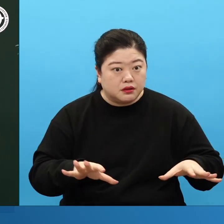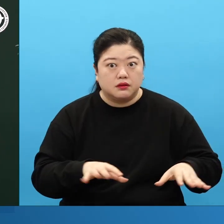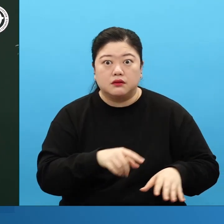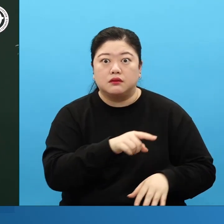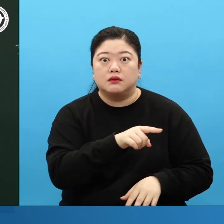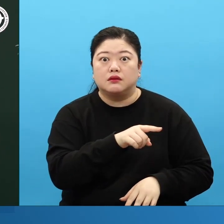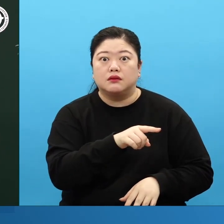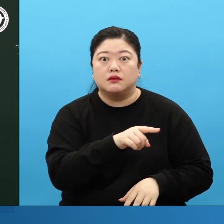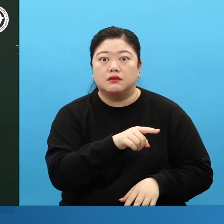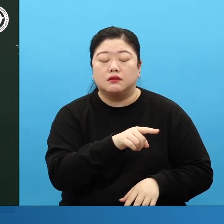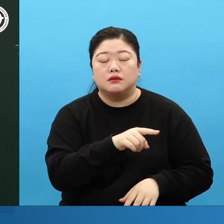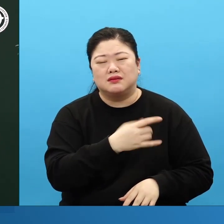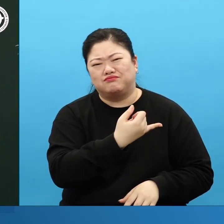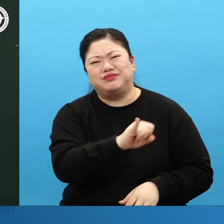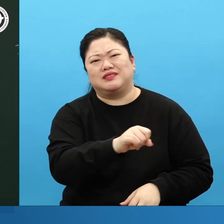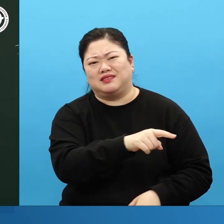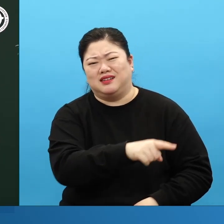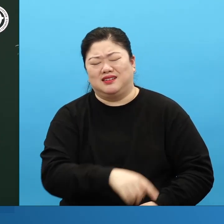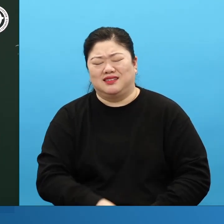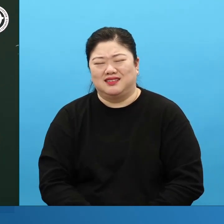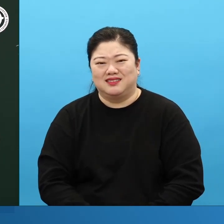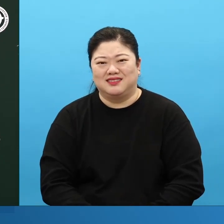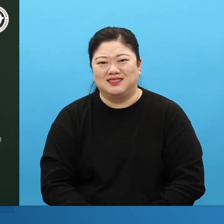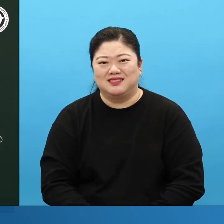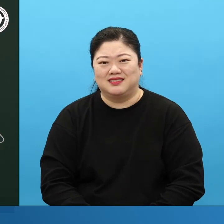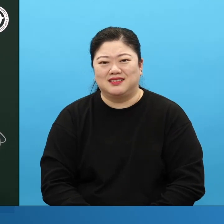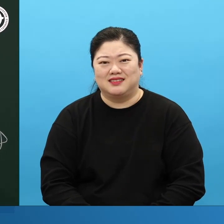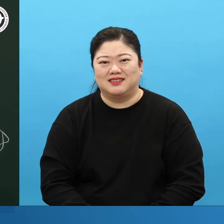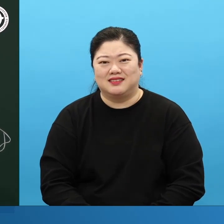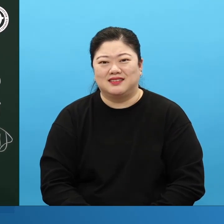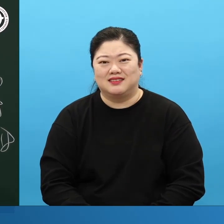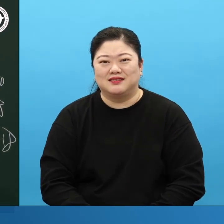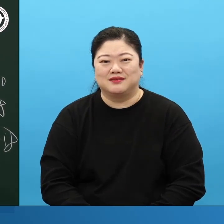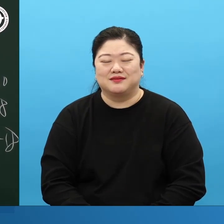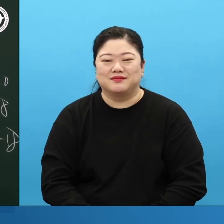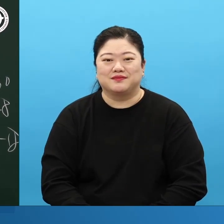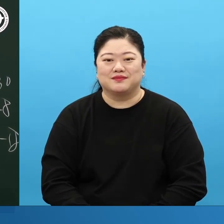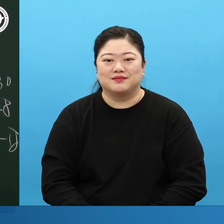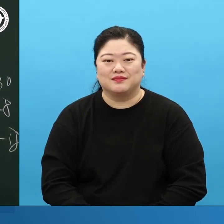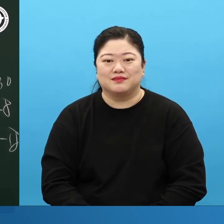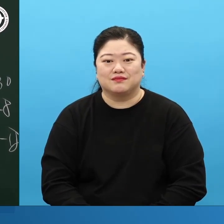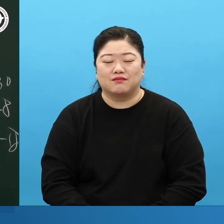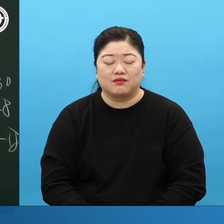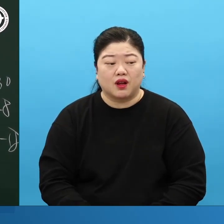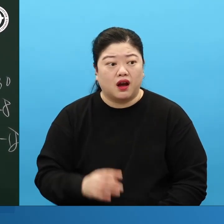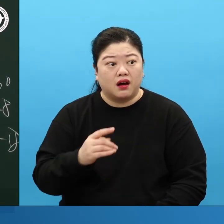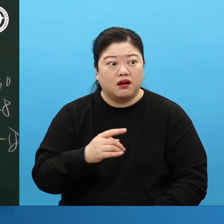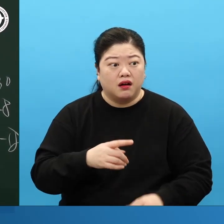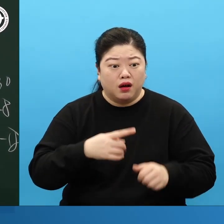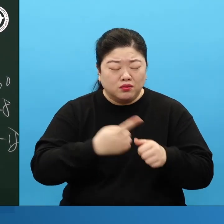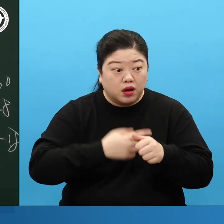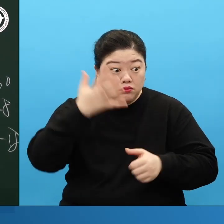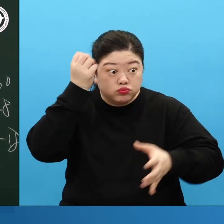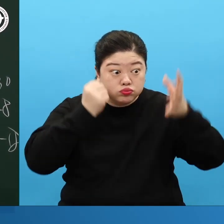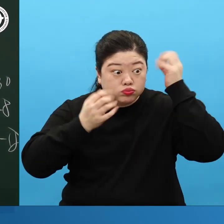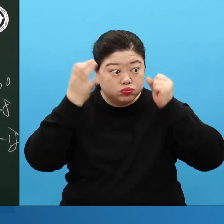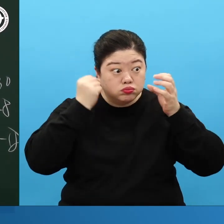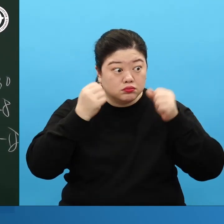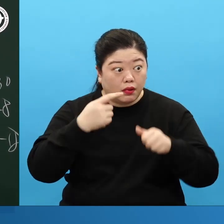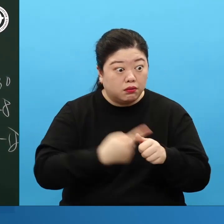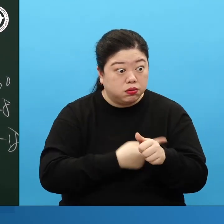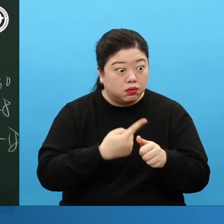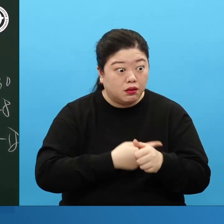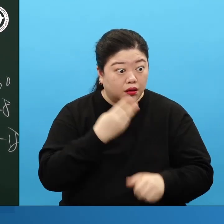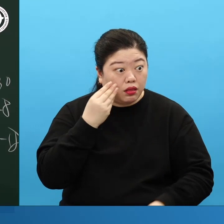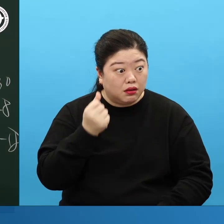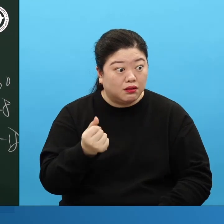금방 배워버리거든요. Pero estos genios, hasta el punto de 머리가 que 그렇게 돼 있어요. nos sorprenden, 그거 lo aprenden muy 어떡하겠어요? rápido. 외워지는 걸 어떡하겠어요? Tienen algo, lo aprenden, ¿qué van a hacer?